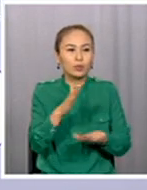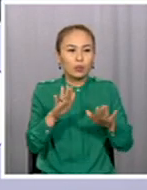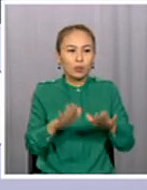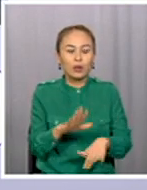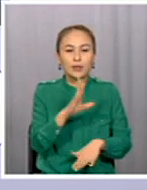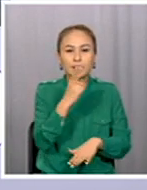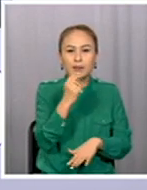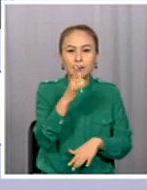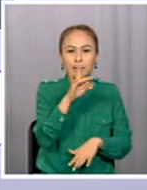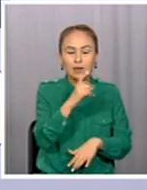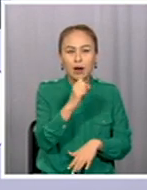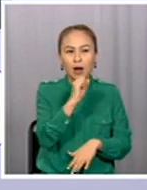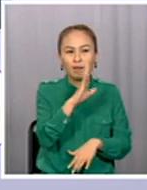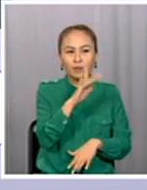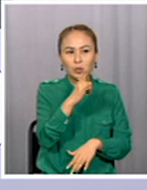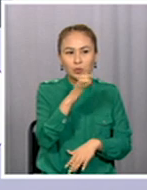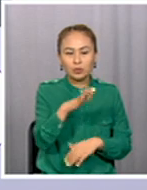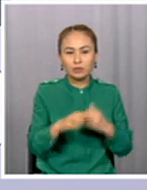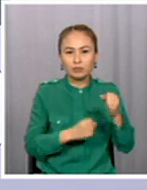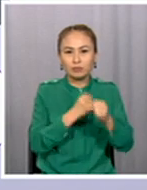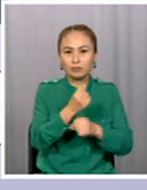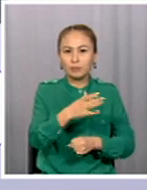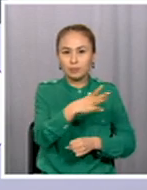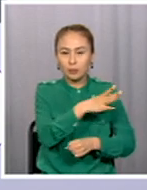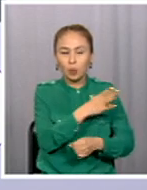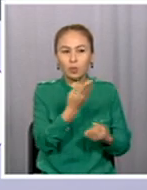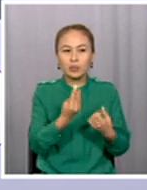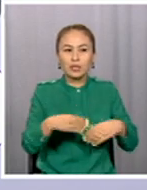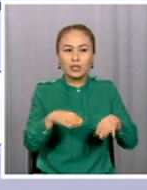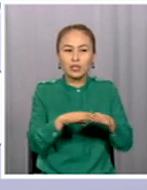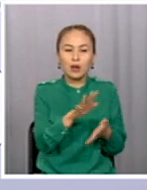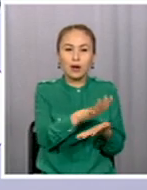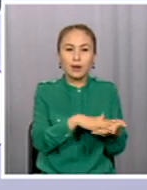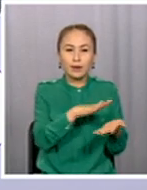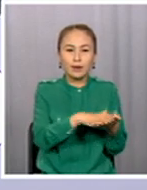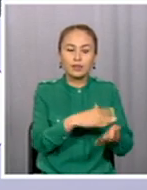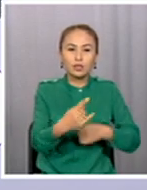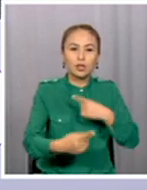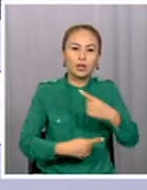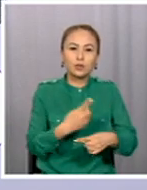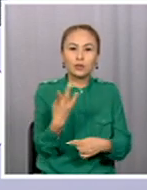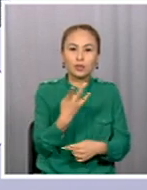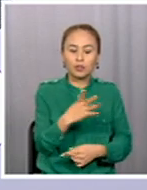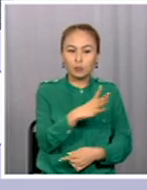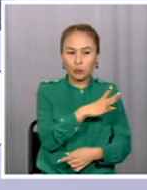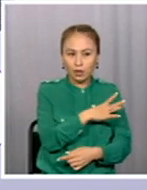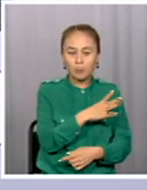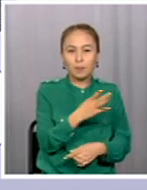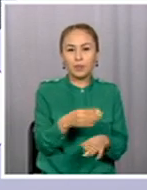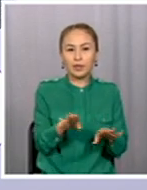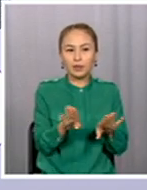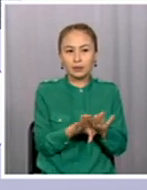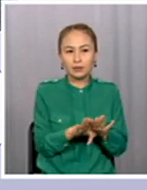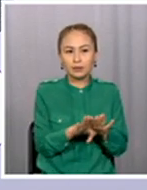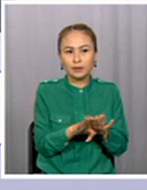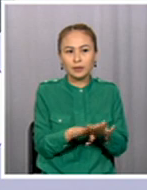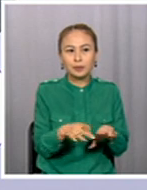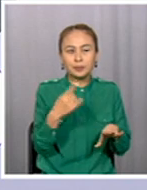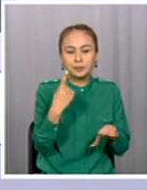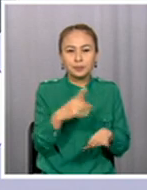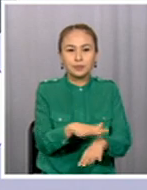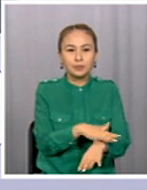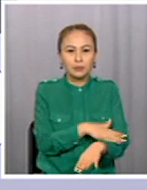Цезарлар Август болып сайлану керек еді. Осылайша ары қарай жалғасуы тиіс болатын. Алайда бұл